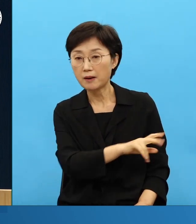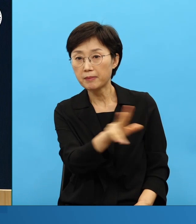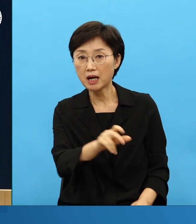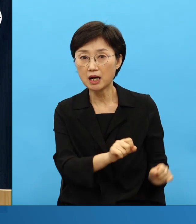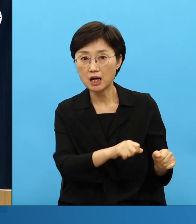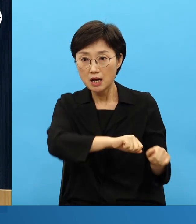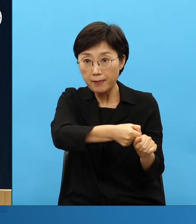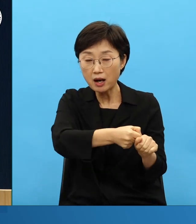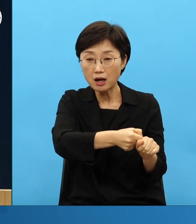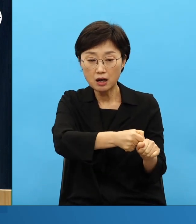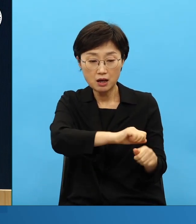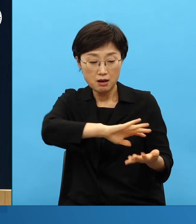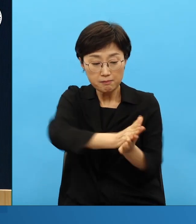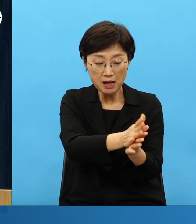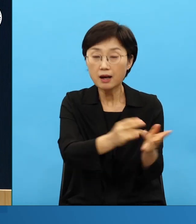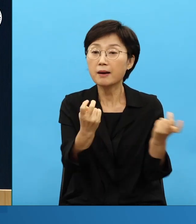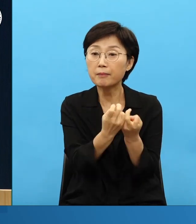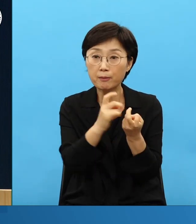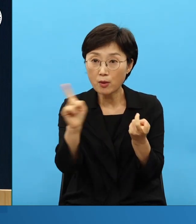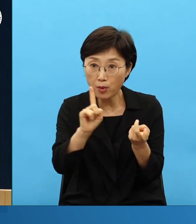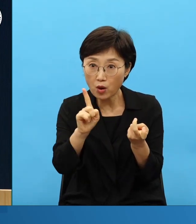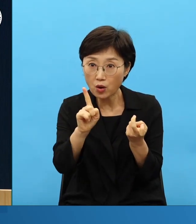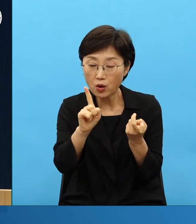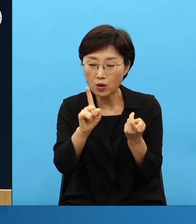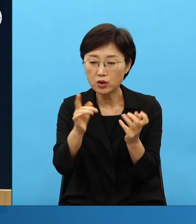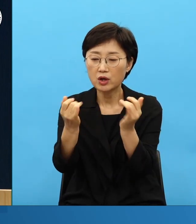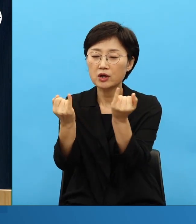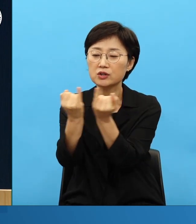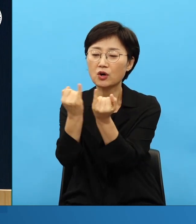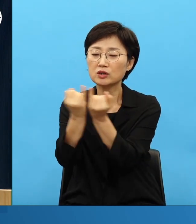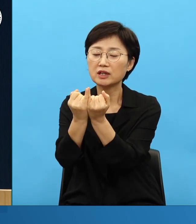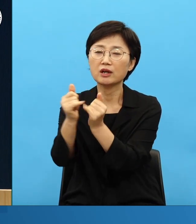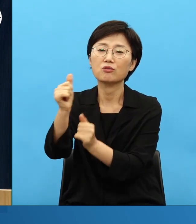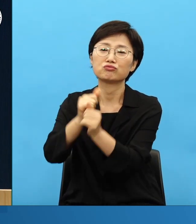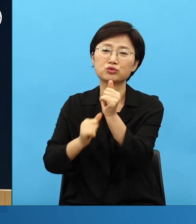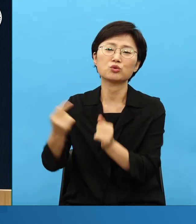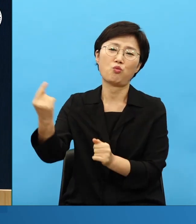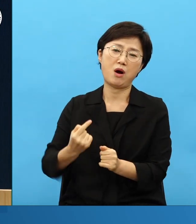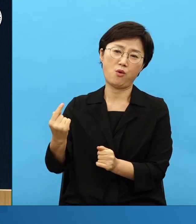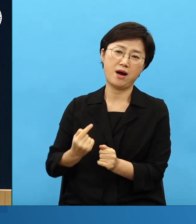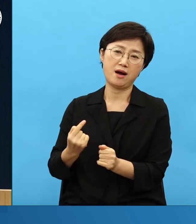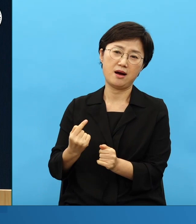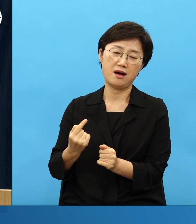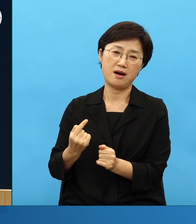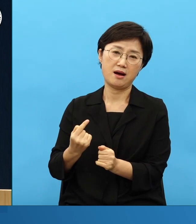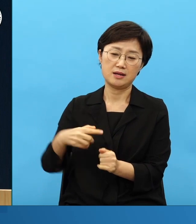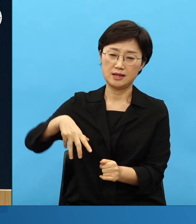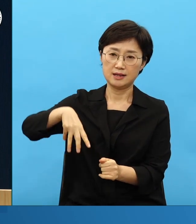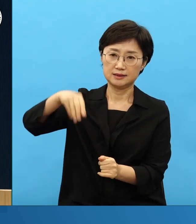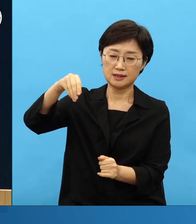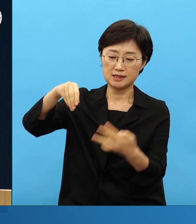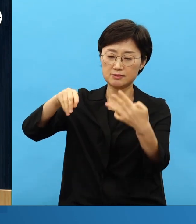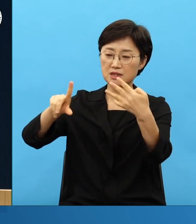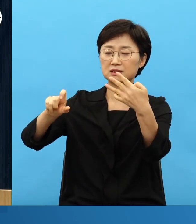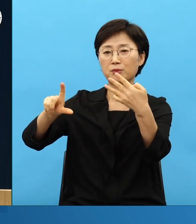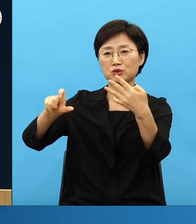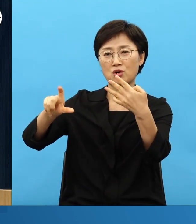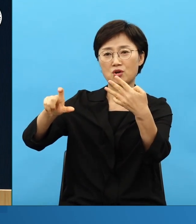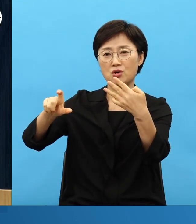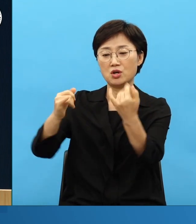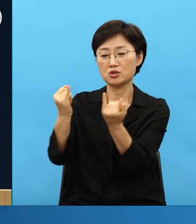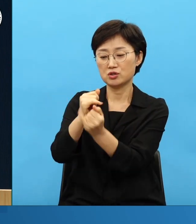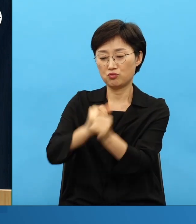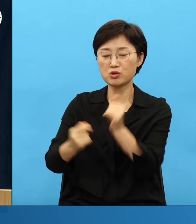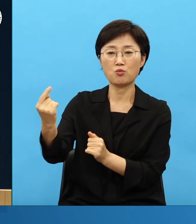후손이 뱀의 머리를 상하게 할 것이다. But immediately God gives the promise of Genesis 3:15 saying the offspring of the woman will come to crush the head of the